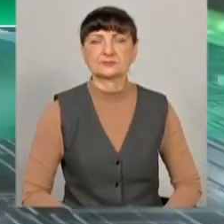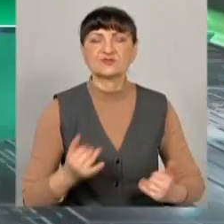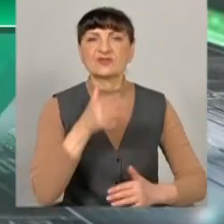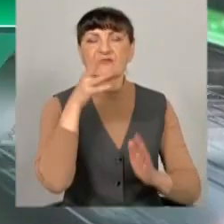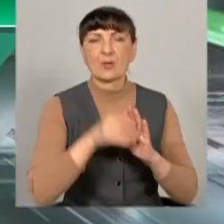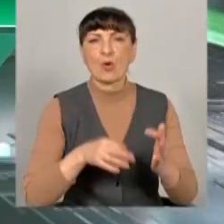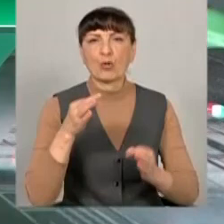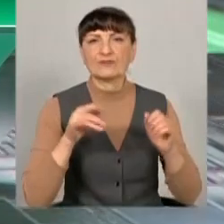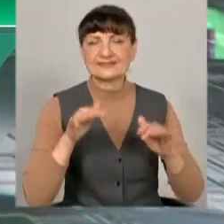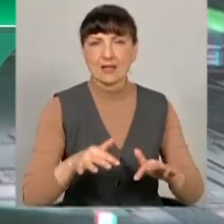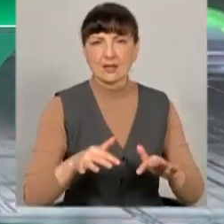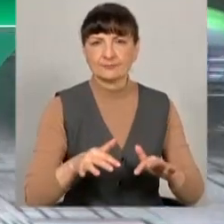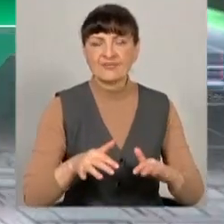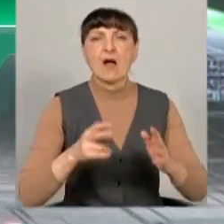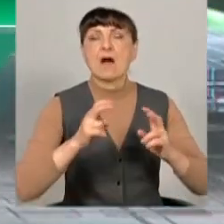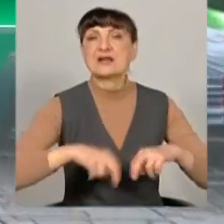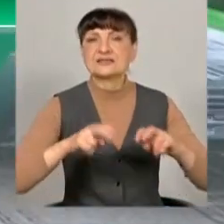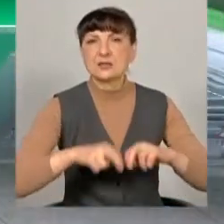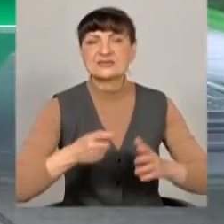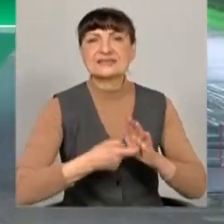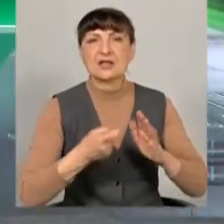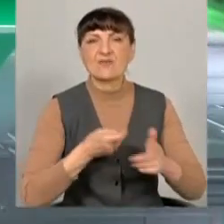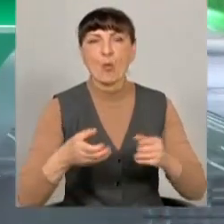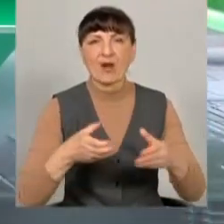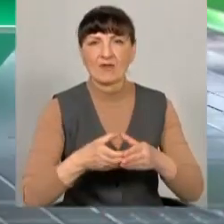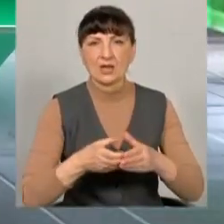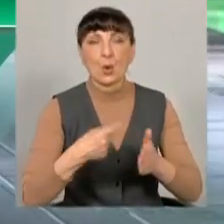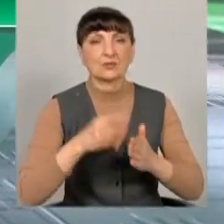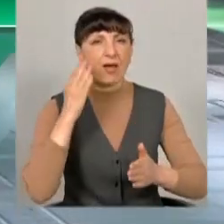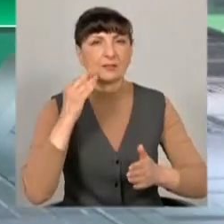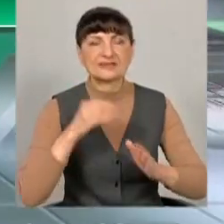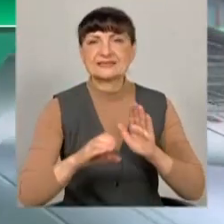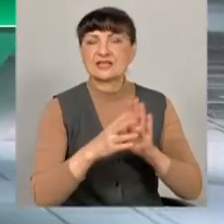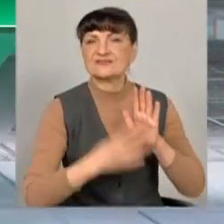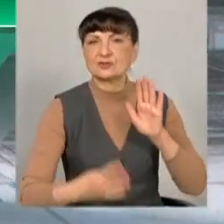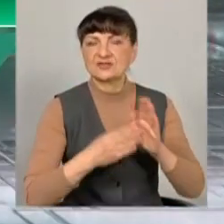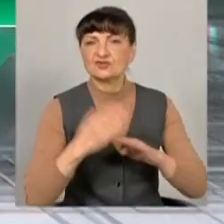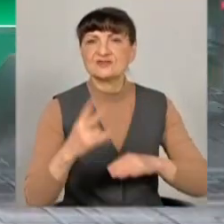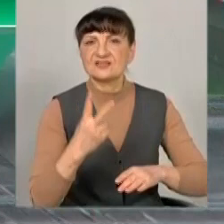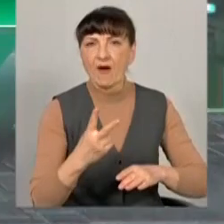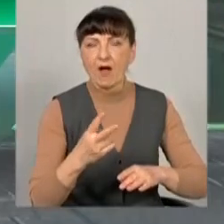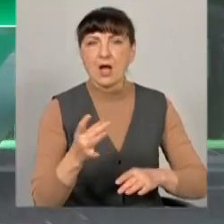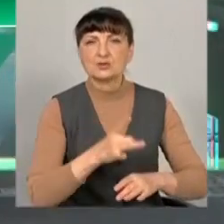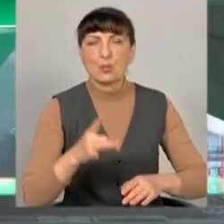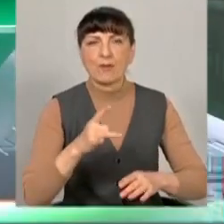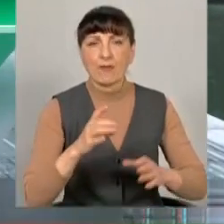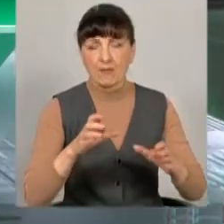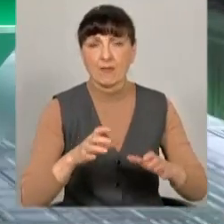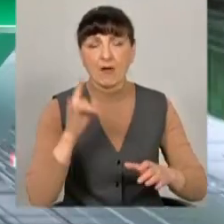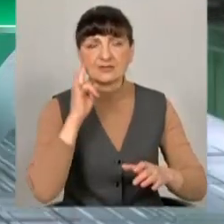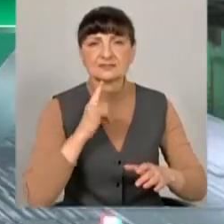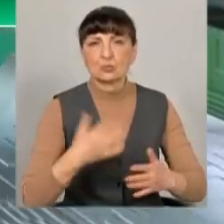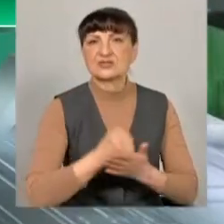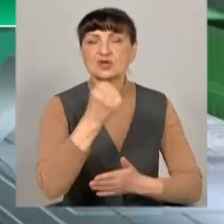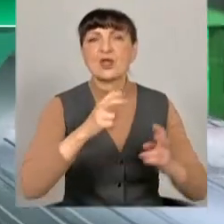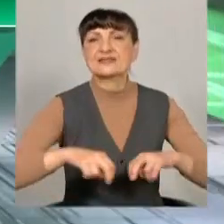рамках уголовного дела, расследуемого следственным управлением ДП города Алматы по статье 99, часть 2 УК РК, назначены экспертизы